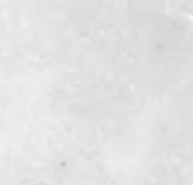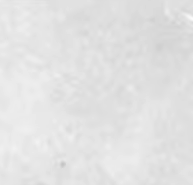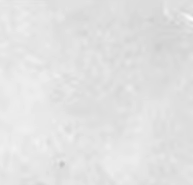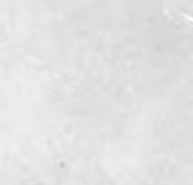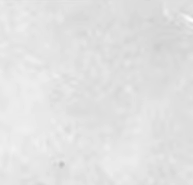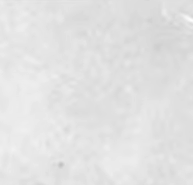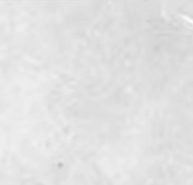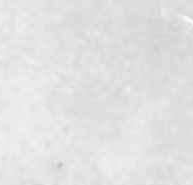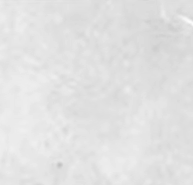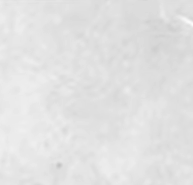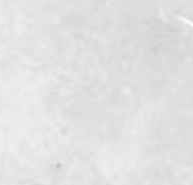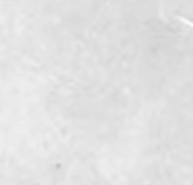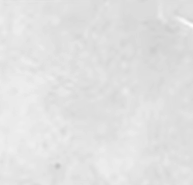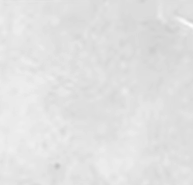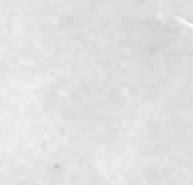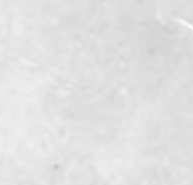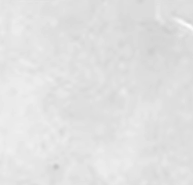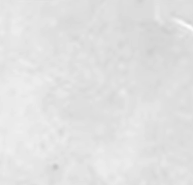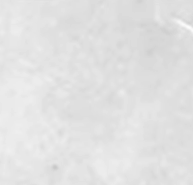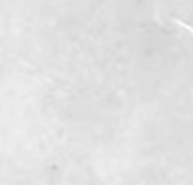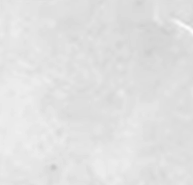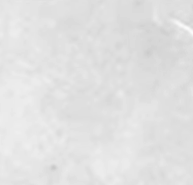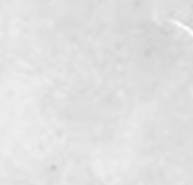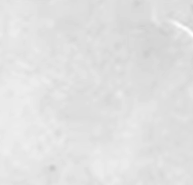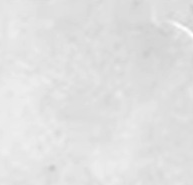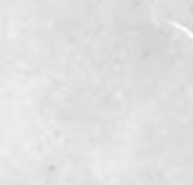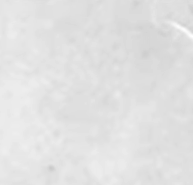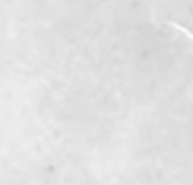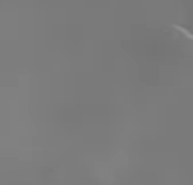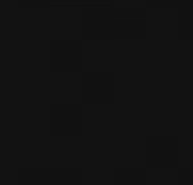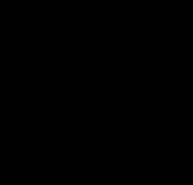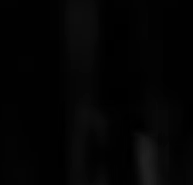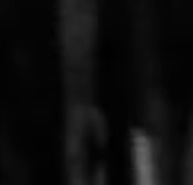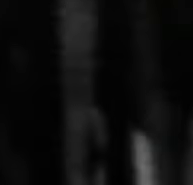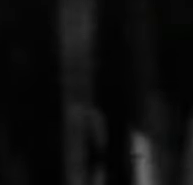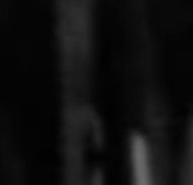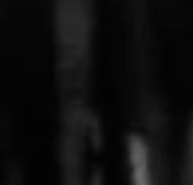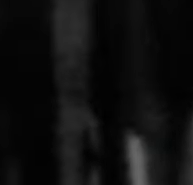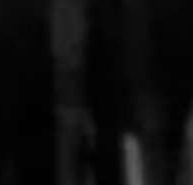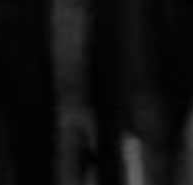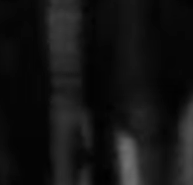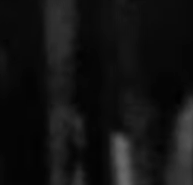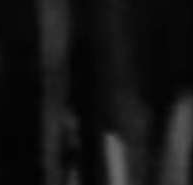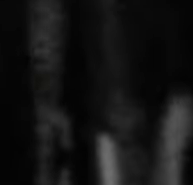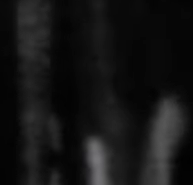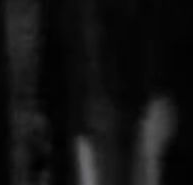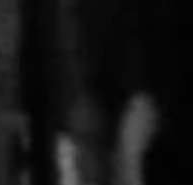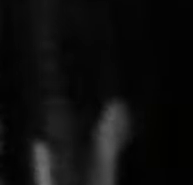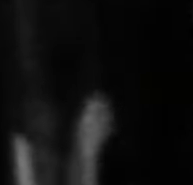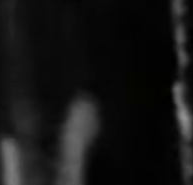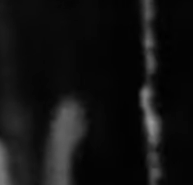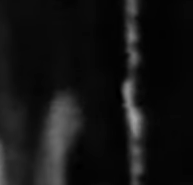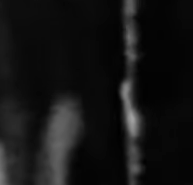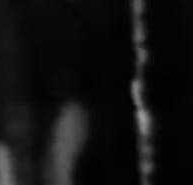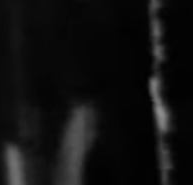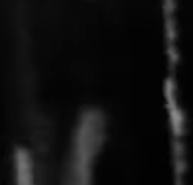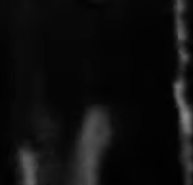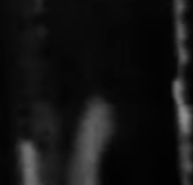Die jüdische Familie leidet unter den verschlechterten Lebensbedingungen seit der Machtübernahme Hitlers.